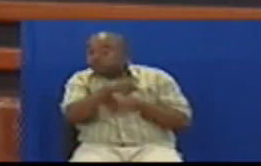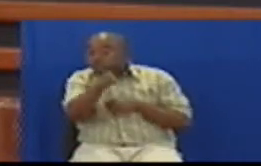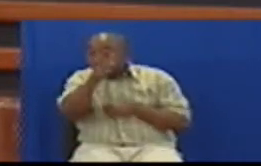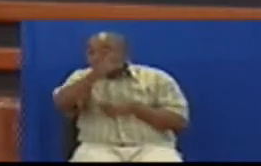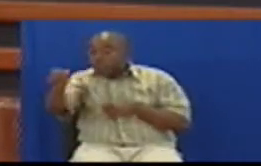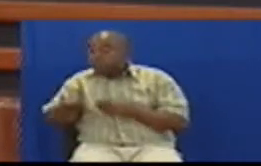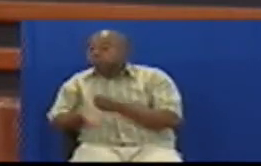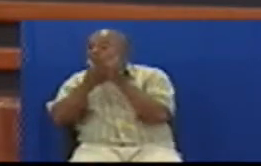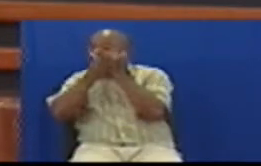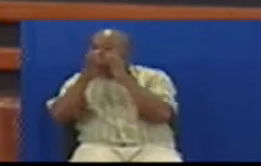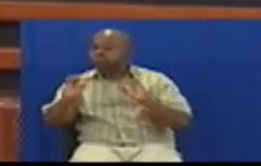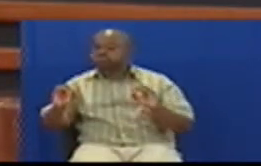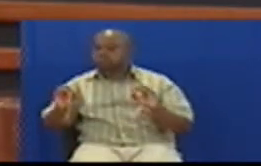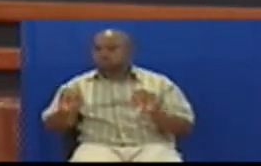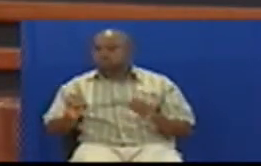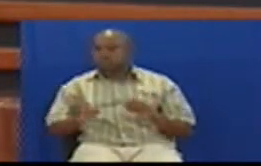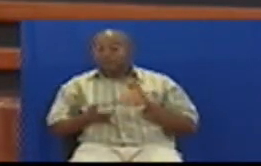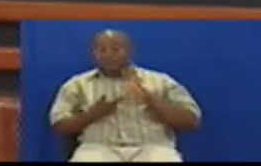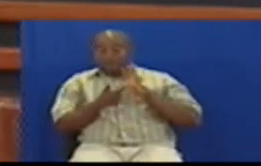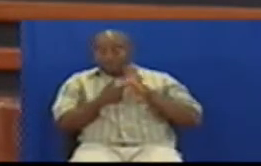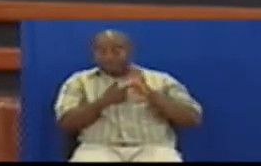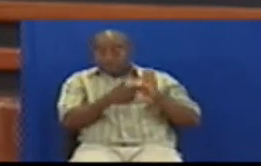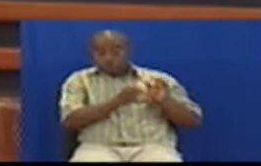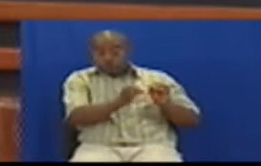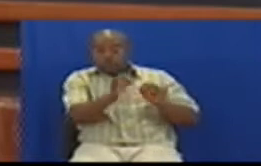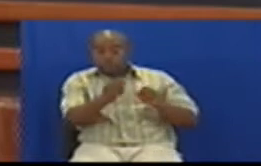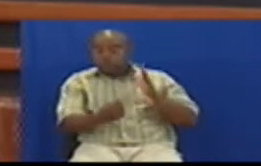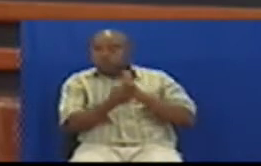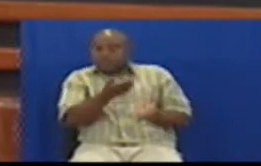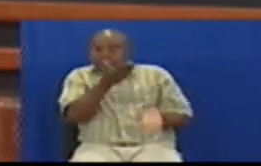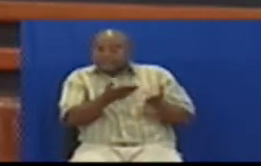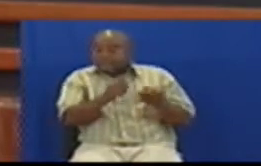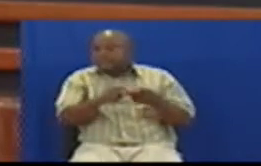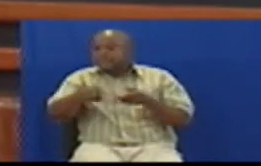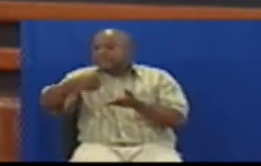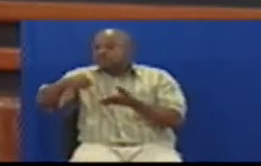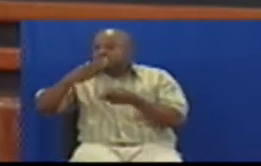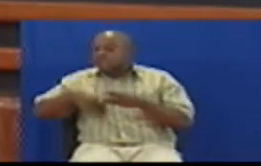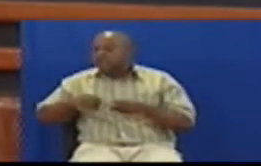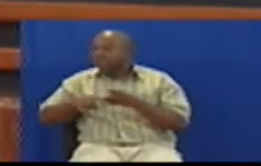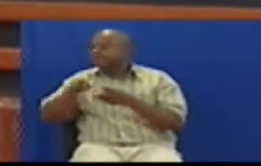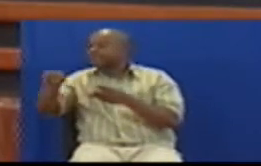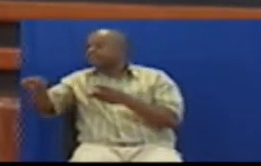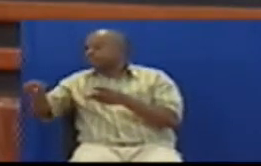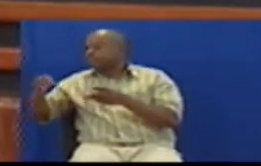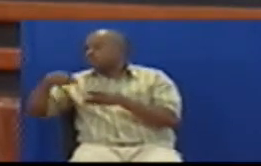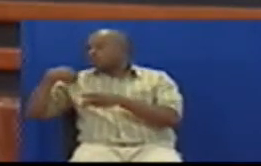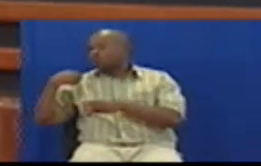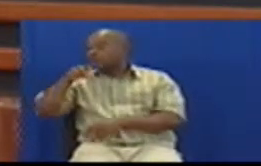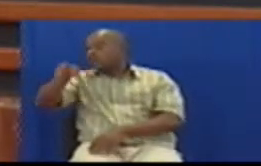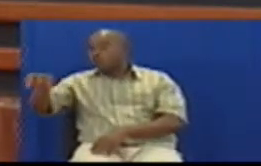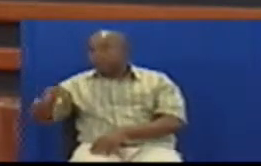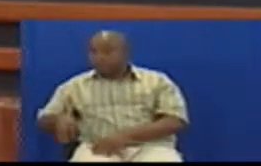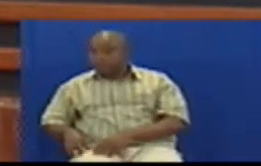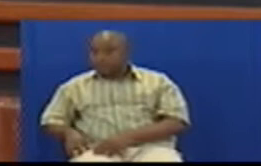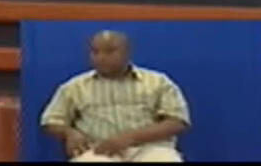kutosha. Wafaa kutoka zahanati waende kituo cha afya, kituo cha afya na hospitali ya wilaya, then hospitali ya mkoa. Tusiporekebisha